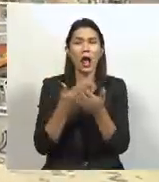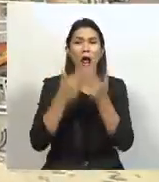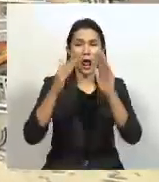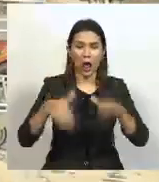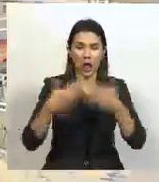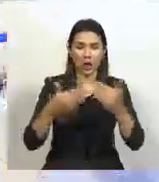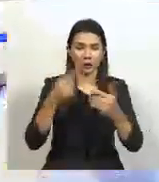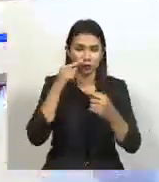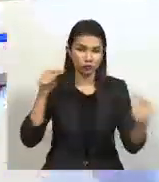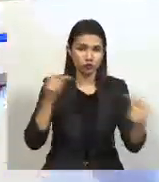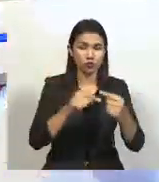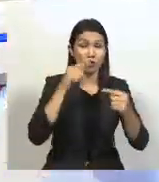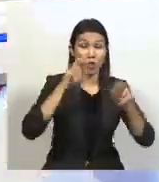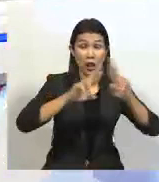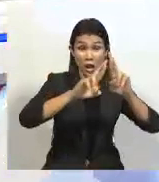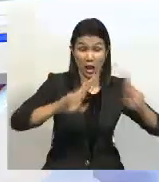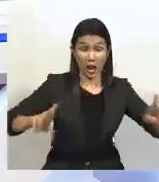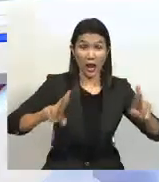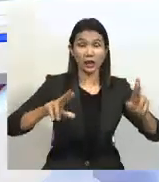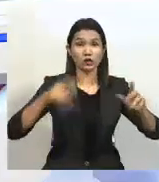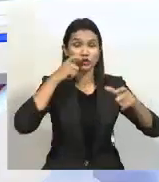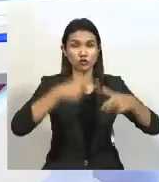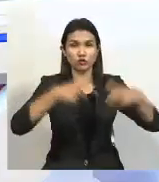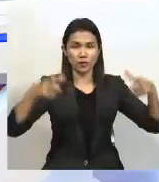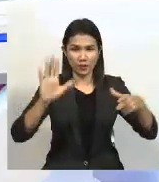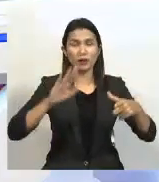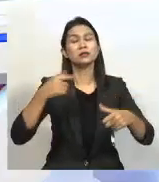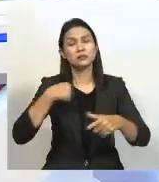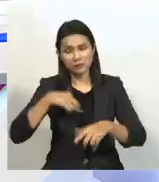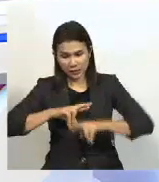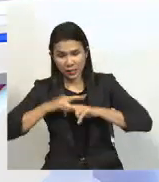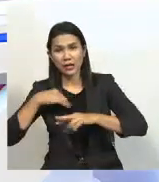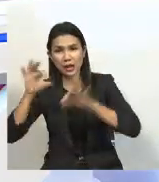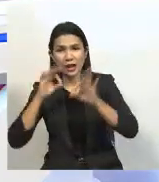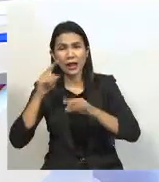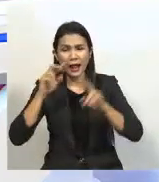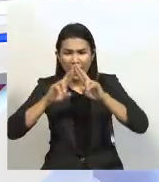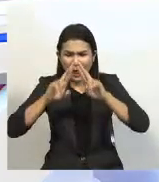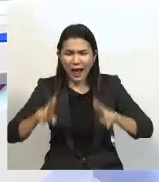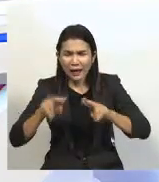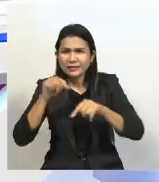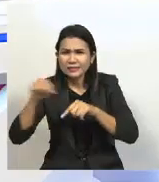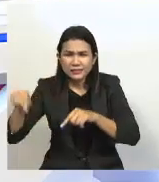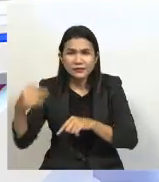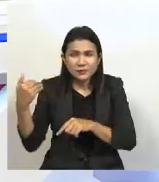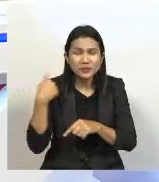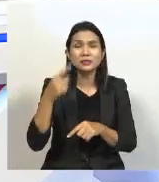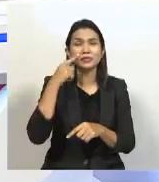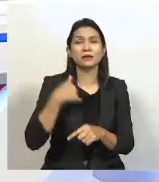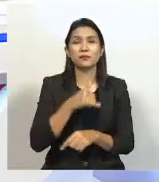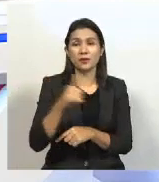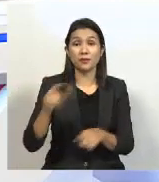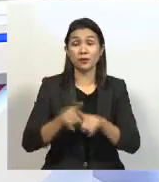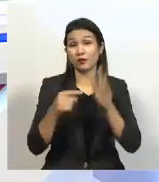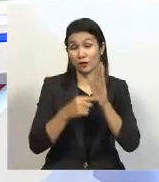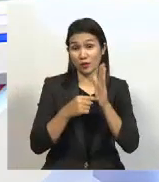นี้เนี่ยไปสู่ผู้ประกอบการรายใหญ่เท่านั้นคนที่ใช้สิทธิ์นี้เลือกได ้ เพราะว่าจริงๆมีร้านค้าที่หลากหลายมากๆนะคะที่สามารถไปใ